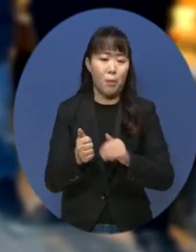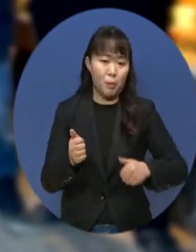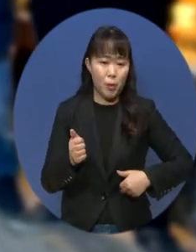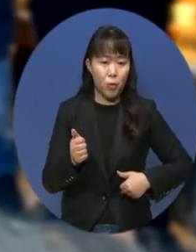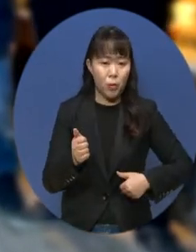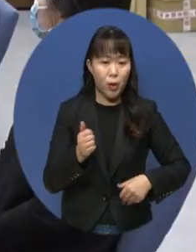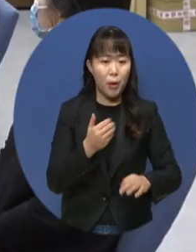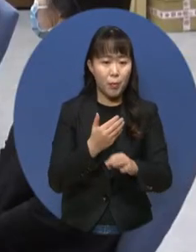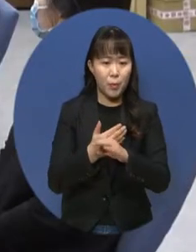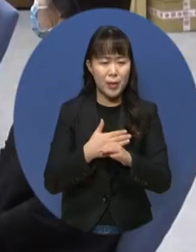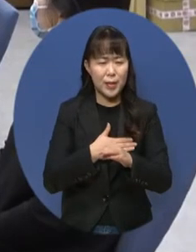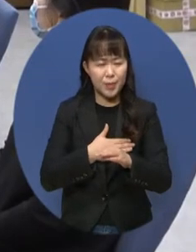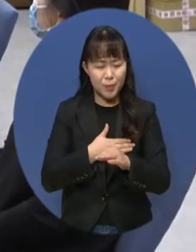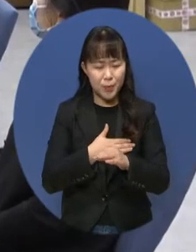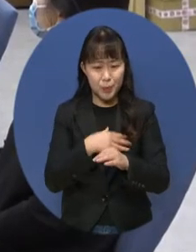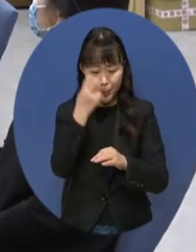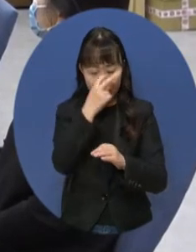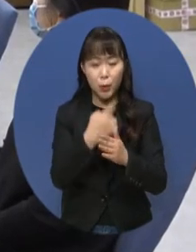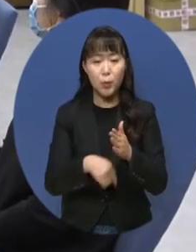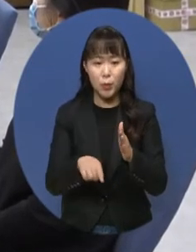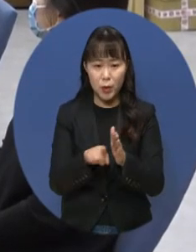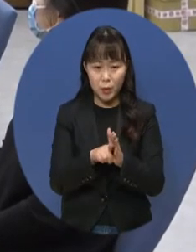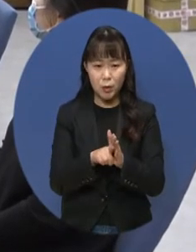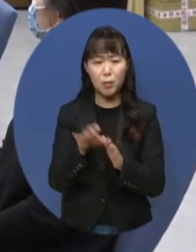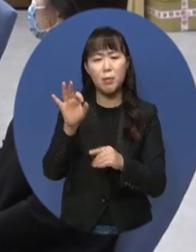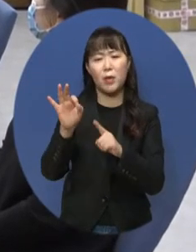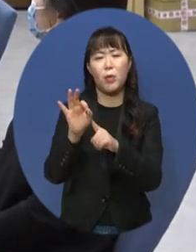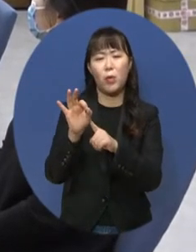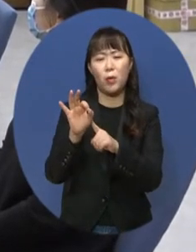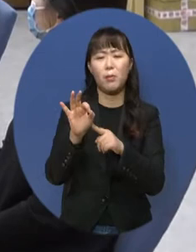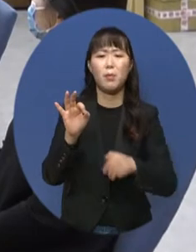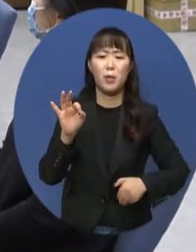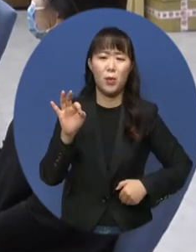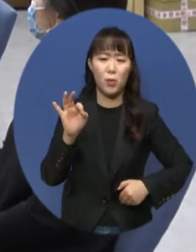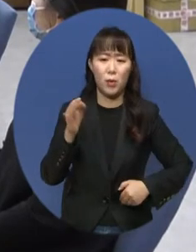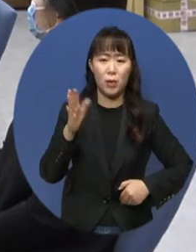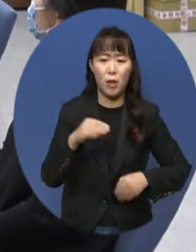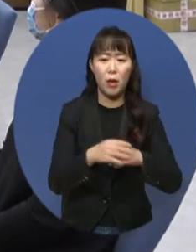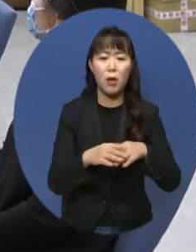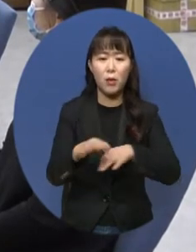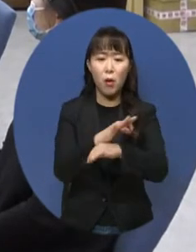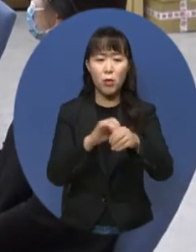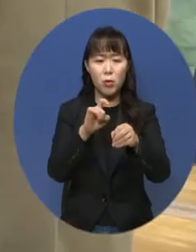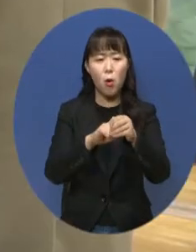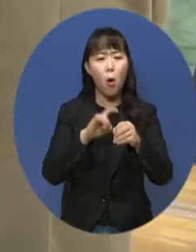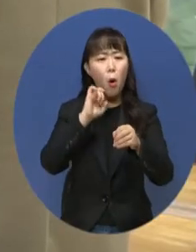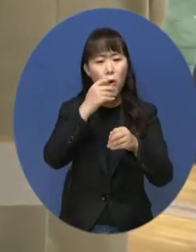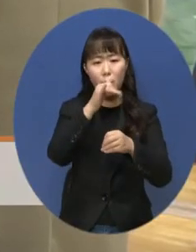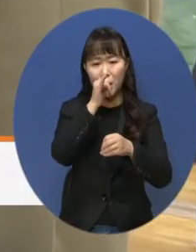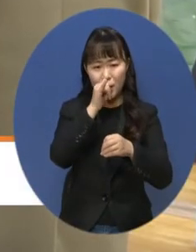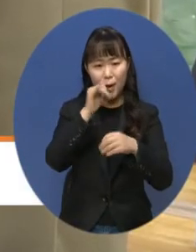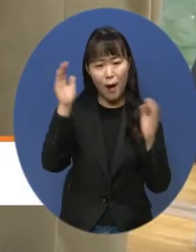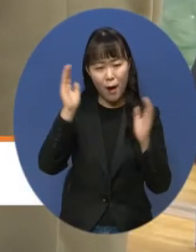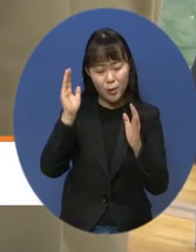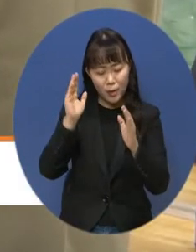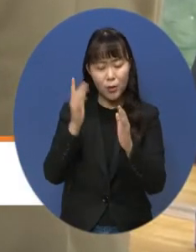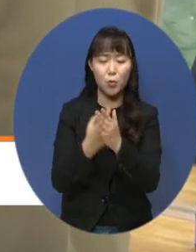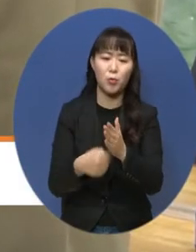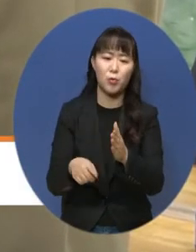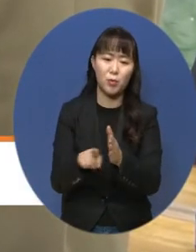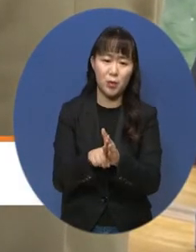경우 심리 진단을 위해서는 진단 비용이 발생하는데 경제적으로 어려움을 겪고 있는 청소년을